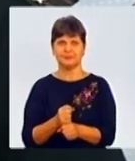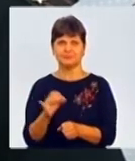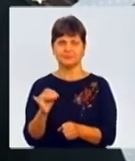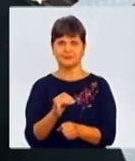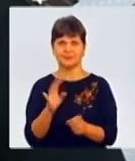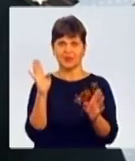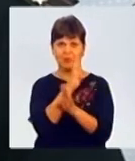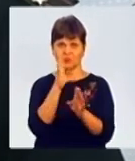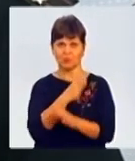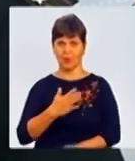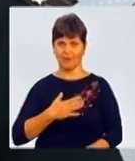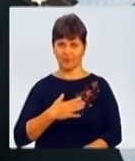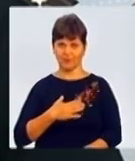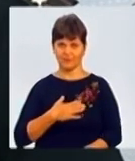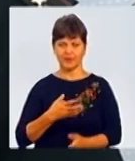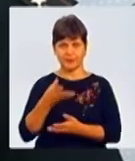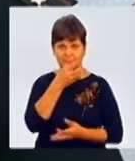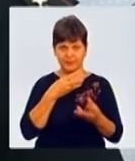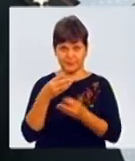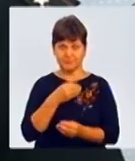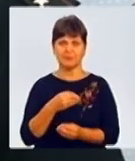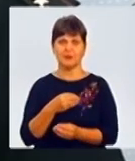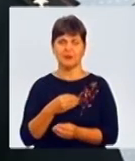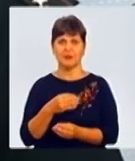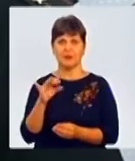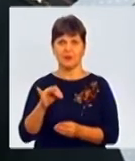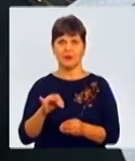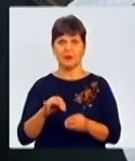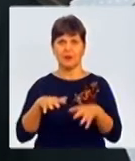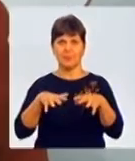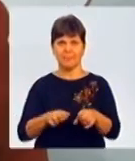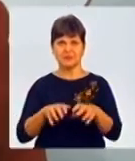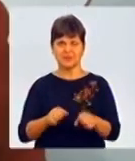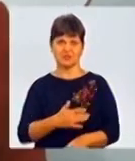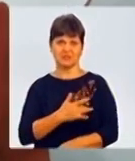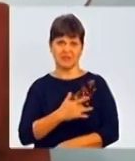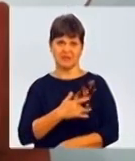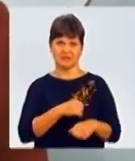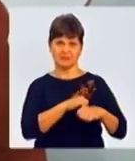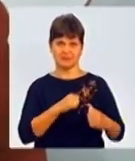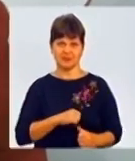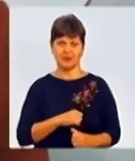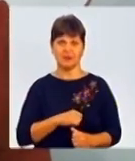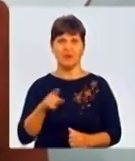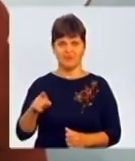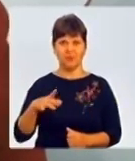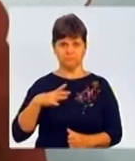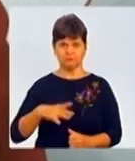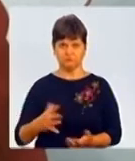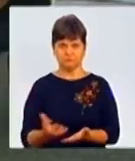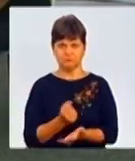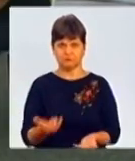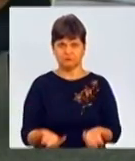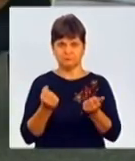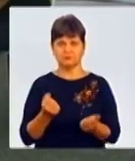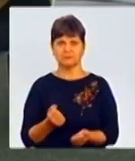вентиляцію легенів штучним диханням, і масаж серця. Доводилося врятувати когось в своєму житті?